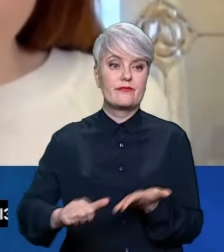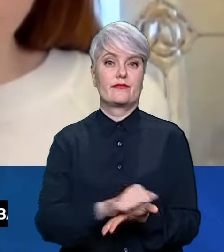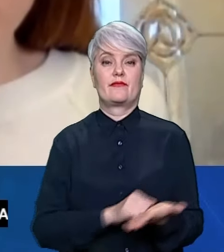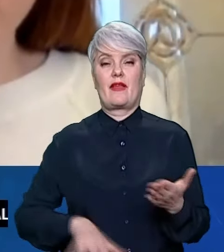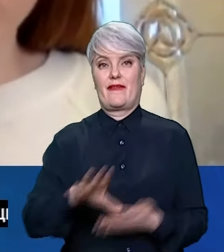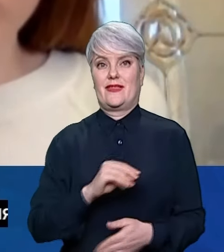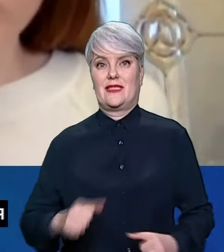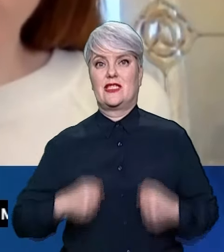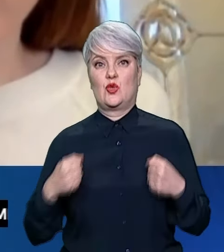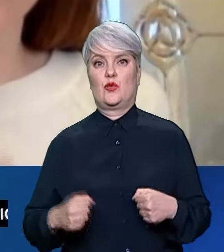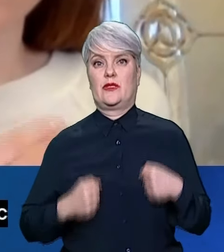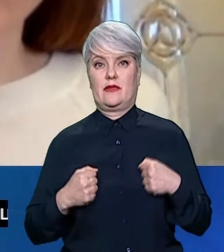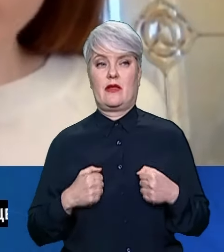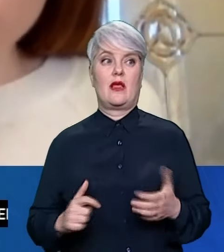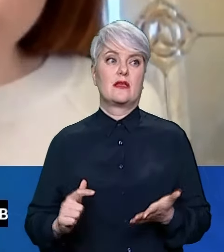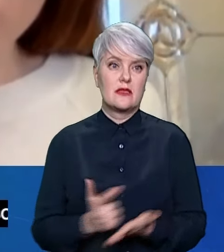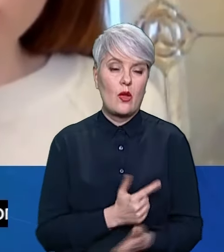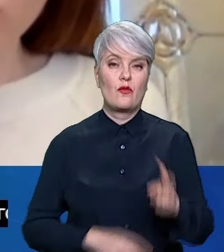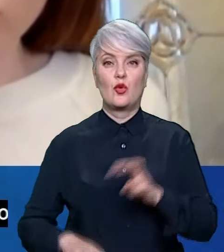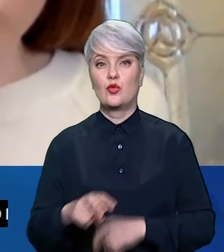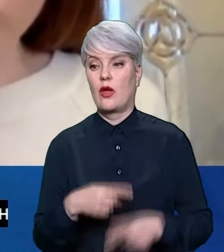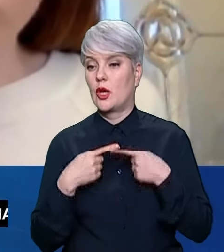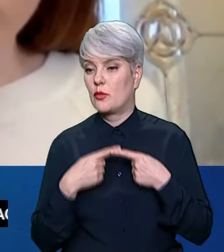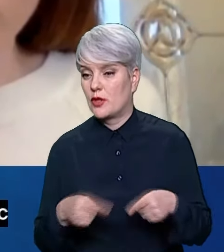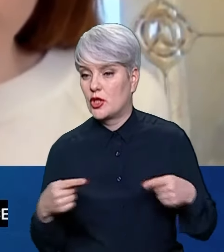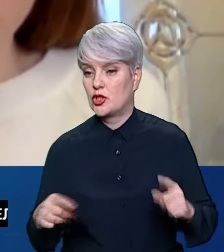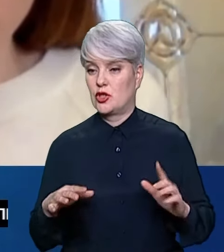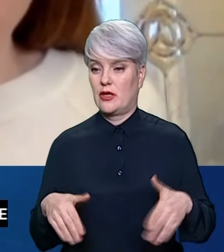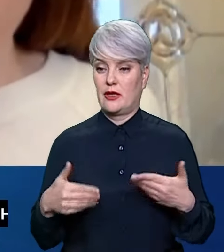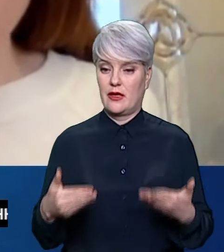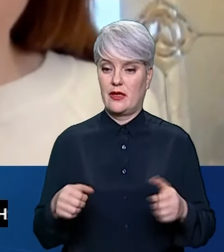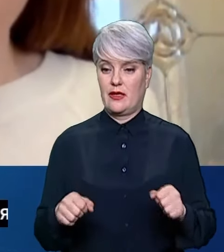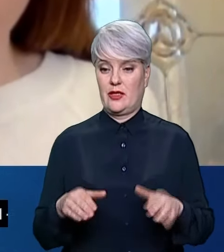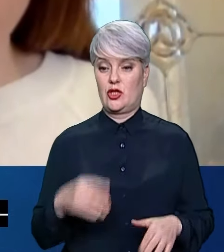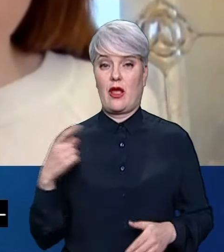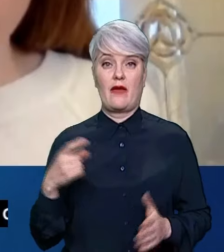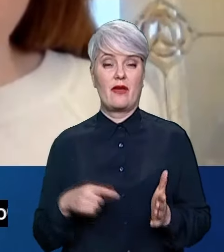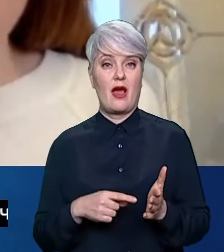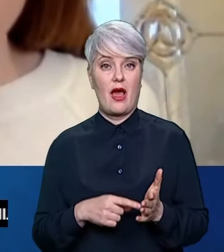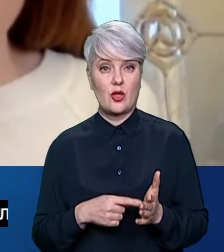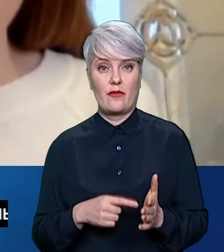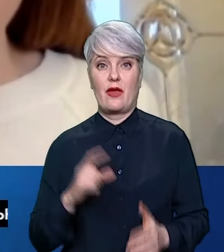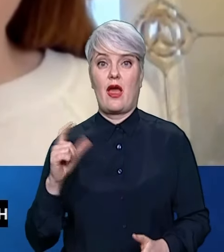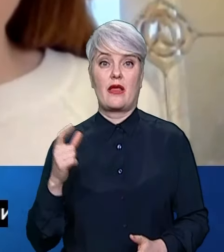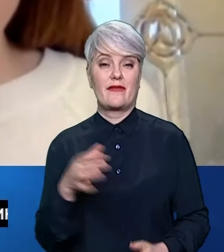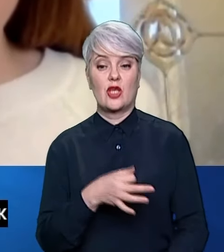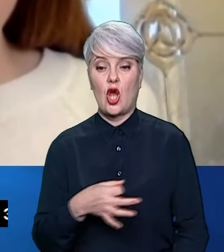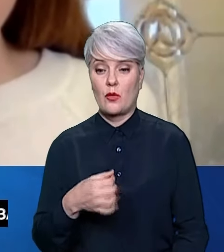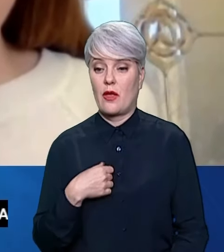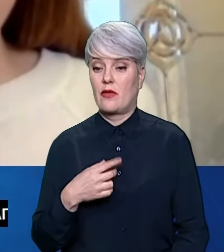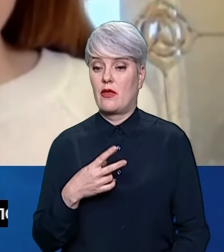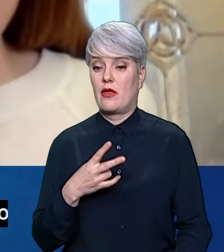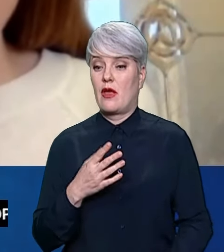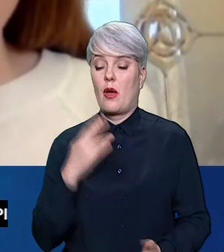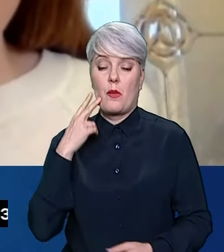ці зусилля і доводиться шукати знову інші рішення, тому що, як ви знаєте, в Харкові і Харківській області вони